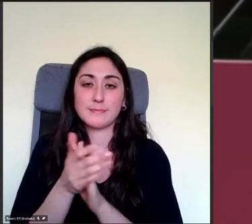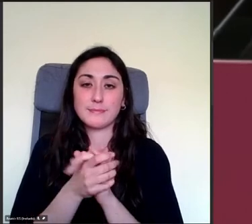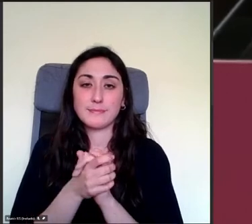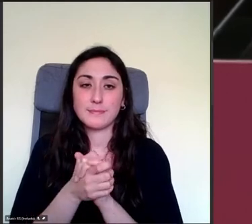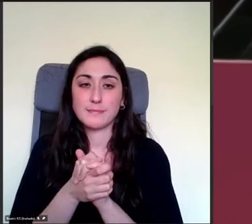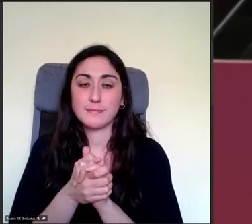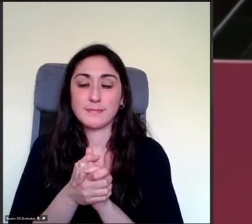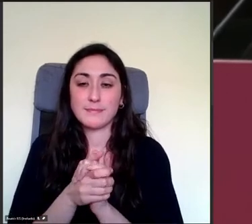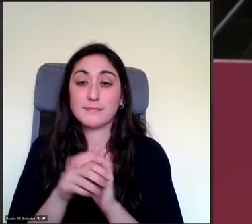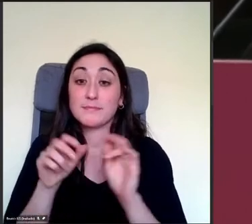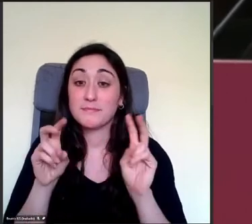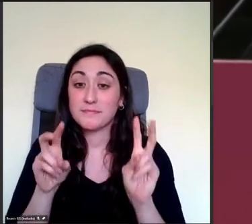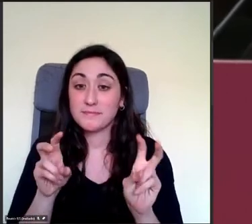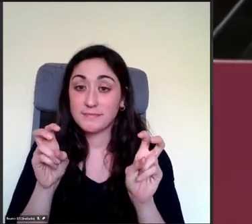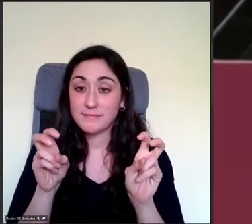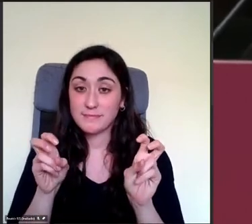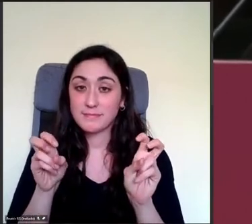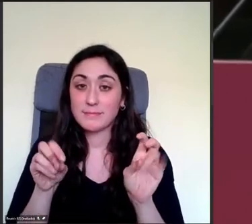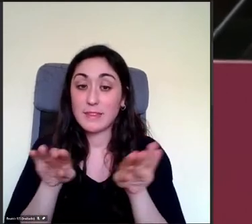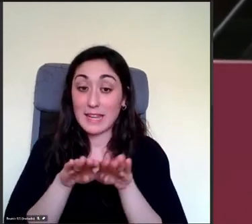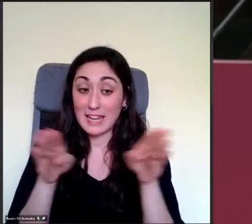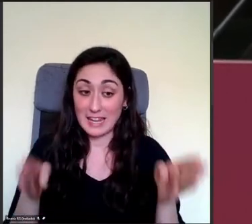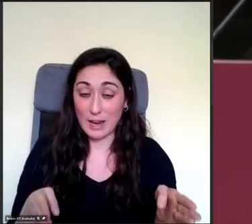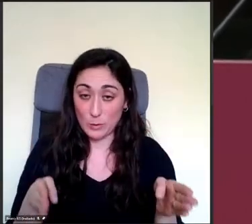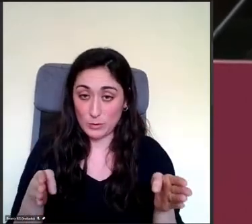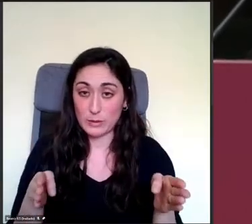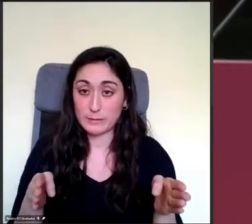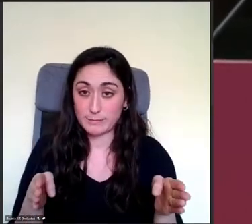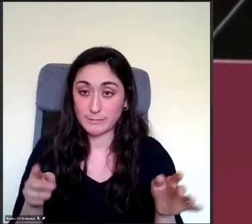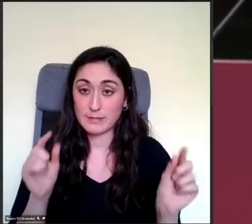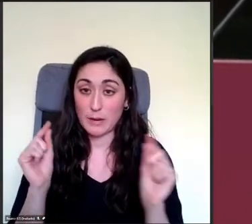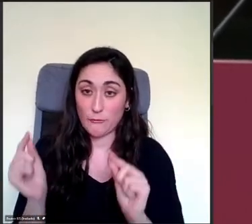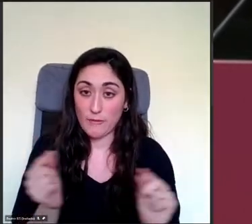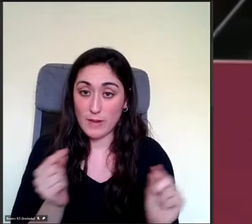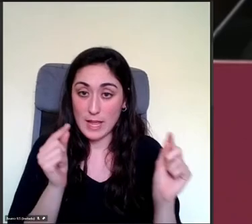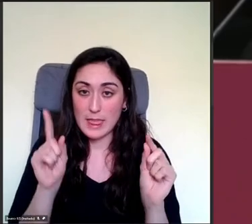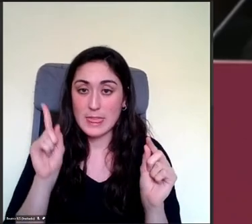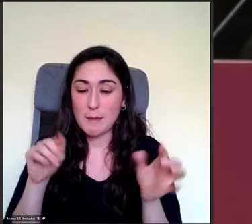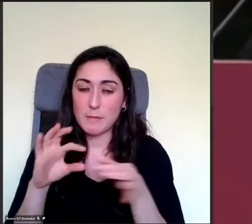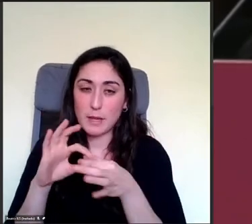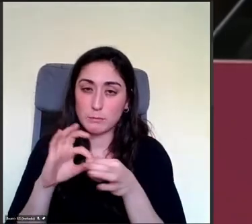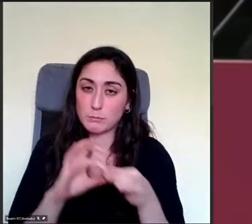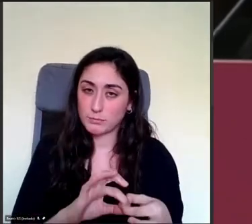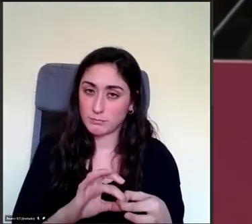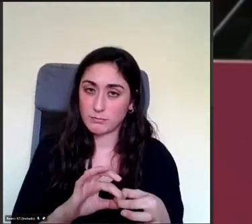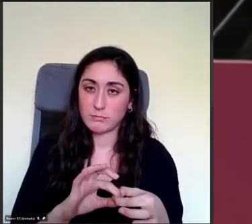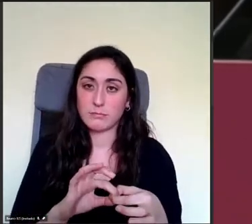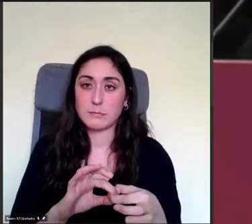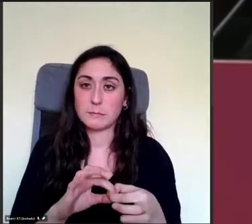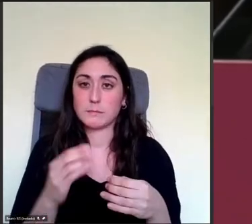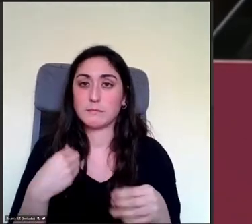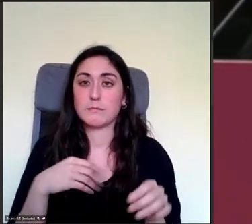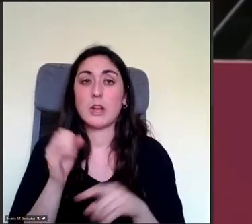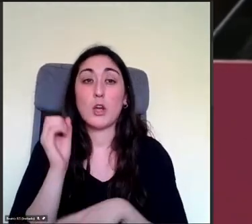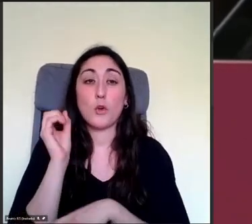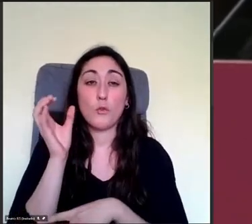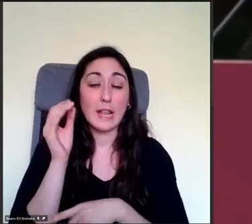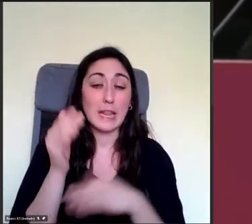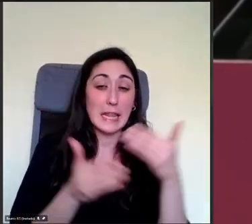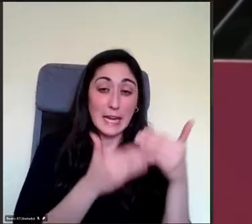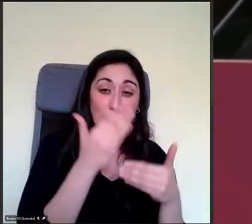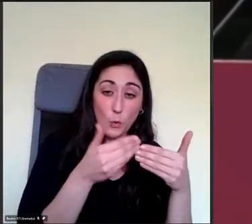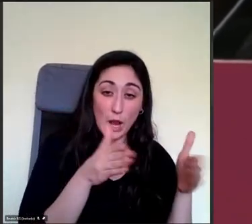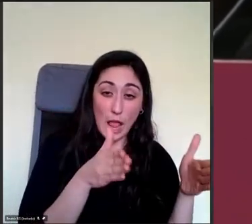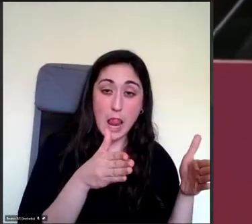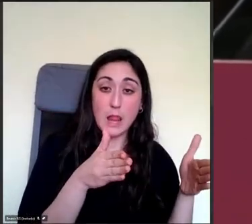aquesta taula que també vinculava amb la conferència inaugural sobre la